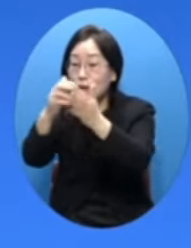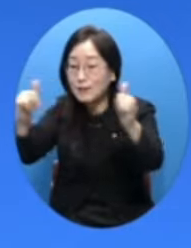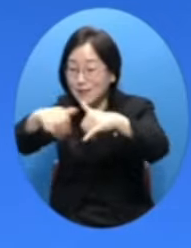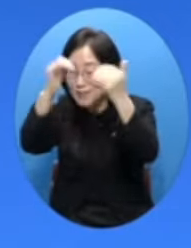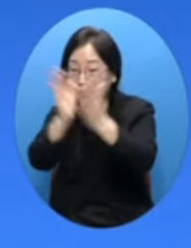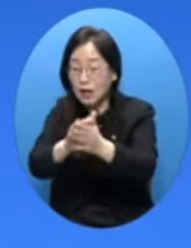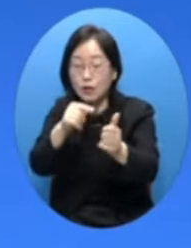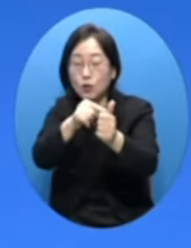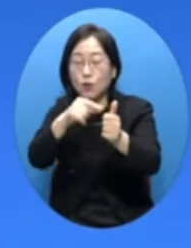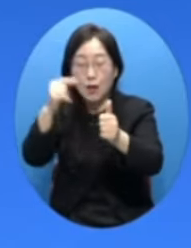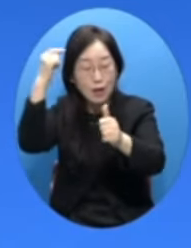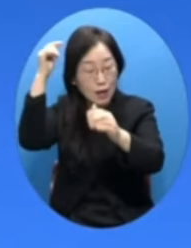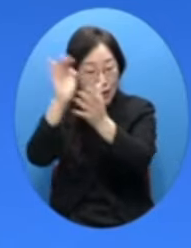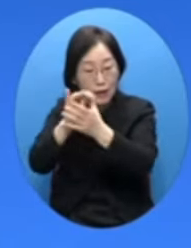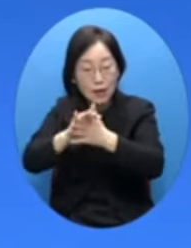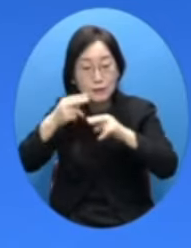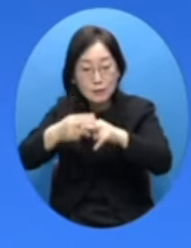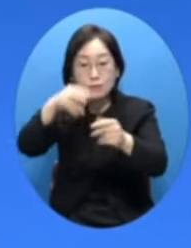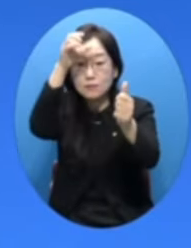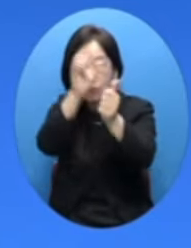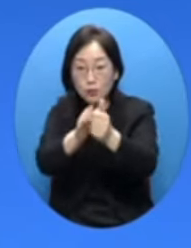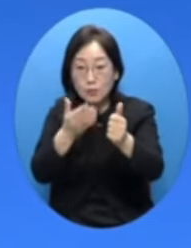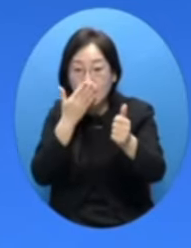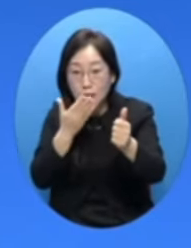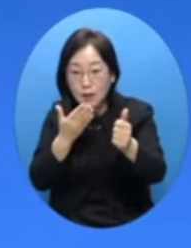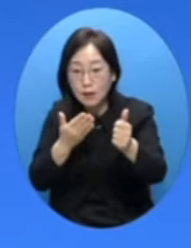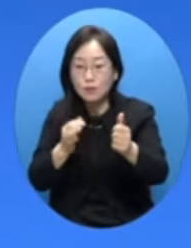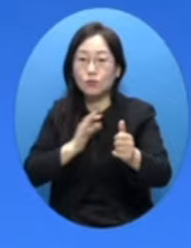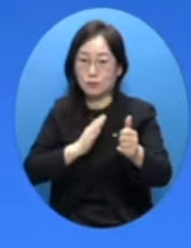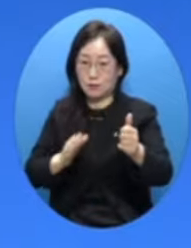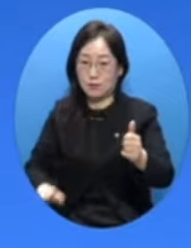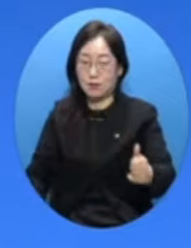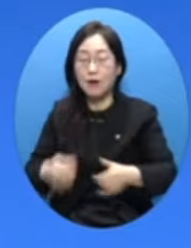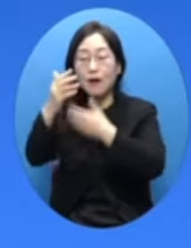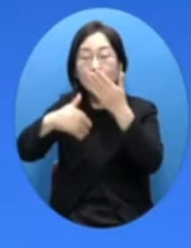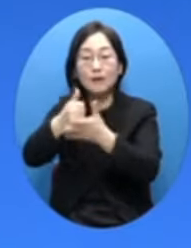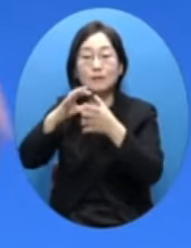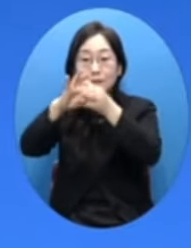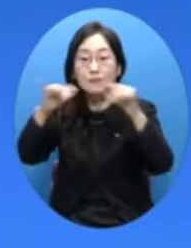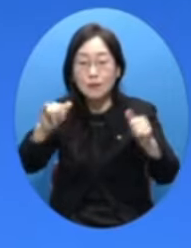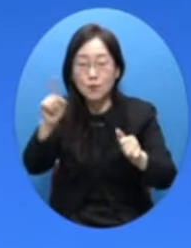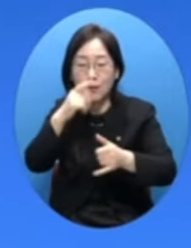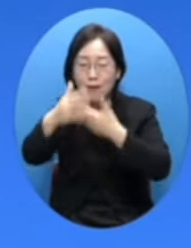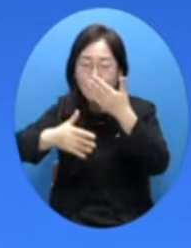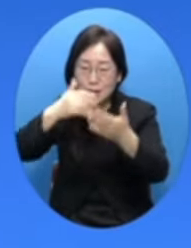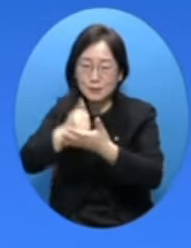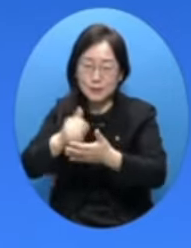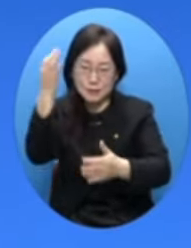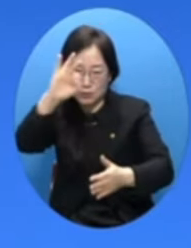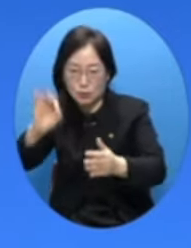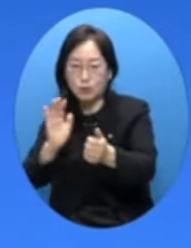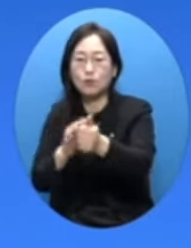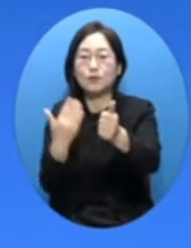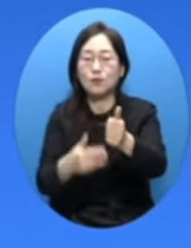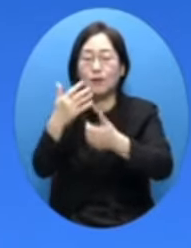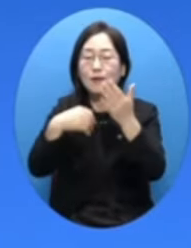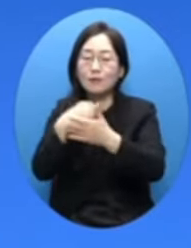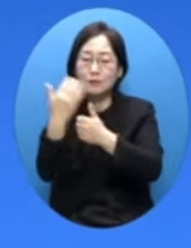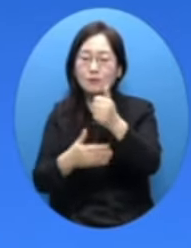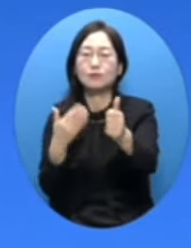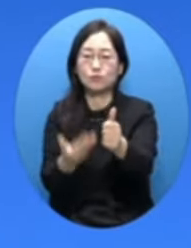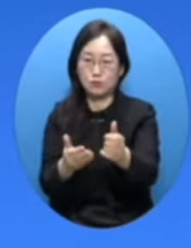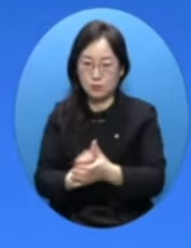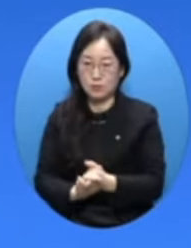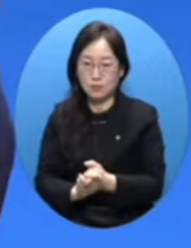책임자로 맡겼으니 이거 얼마나 놀라운 일입니까? 하나님의 사람은 어딜 가든지 이렇게 인정을 받게 되는 것입니다. 하나님의 은혜가 임하게 되는